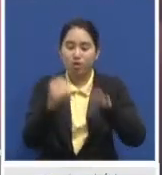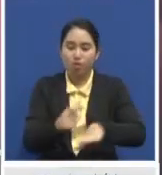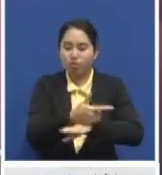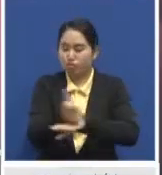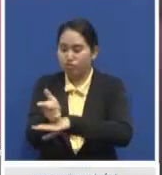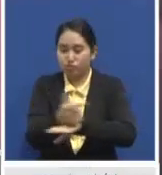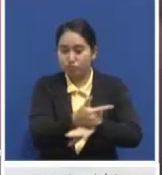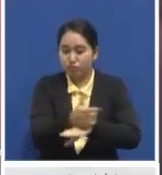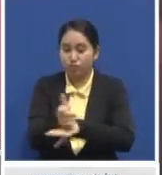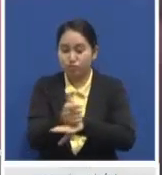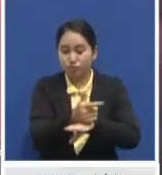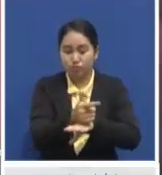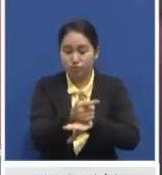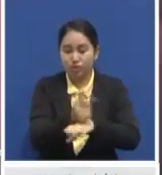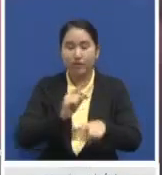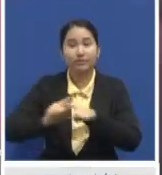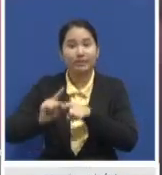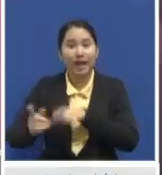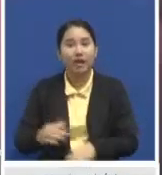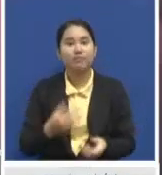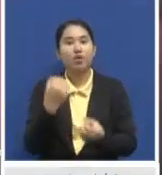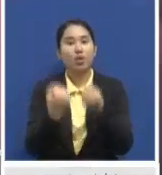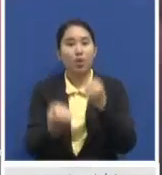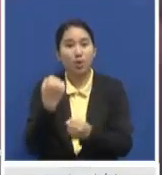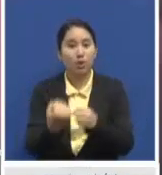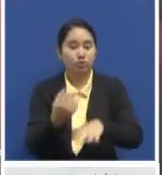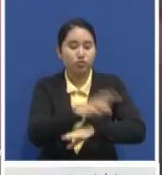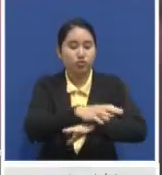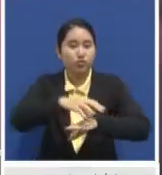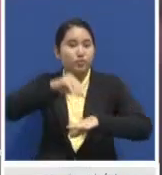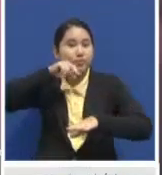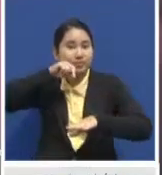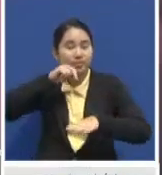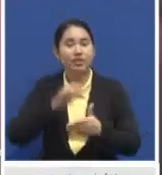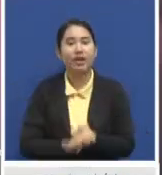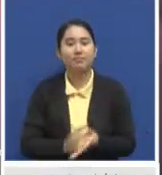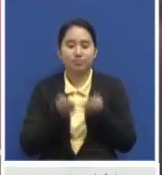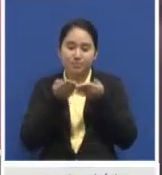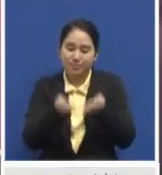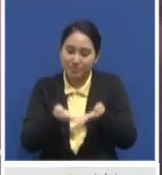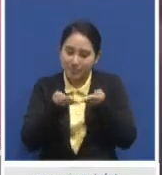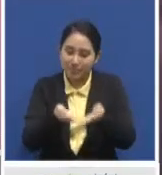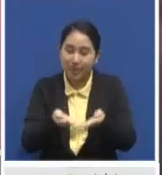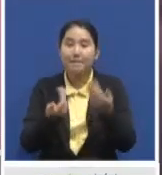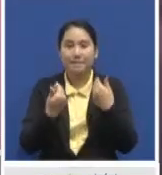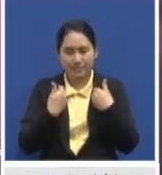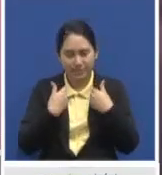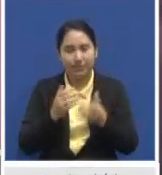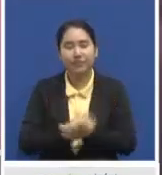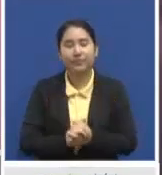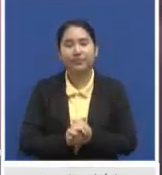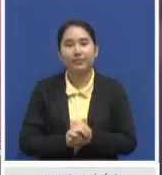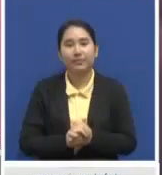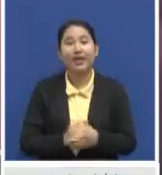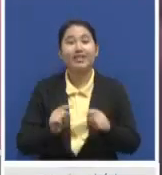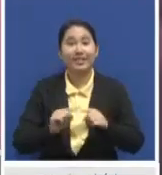บทั้งรถสูบน้ำระยะไกลก็มีรถดับเพลิงก็มีเรือก็มีนะครับแต่ว่าจะเอา